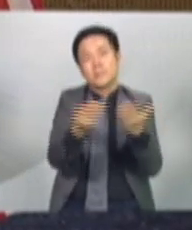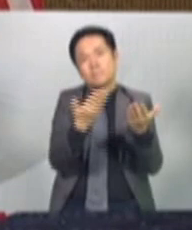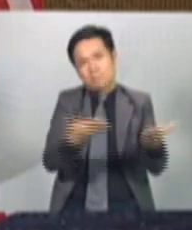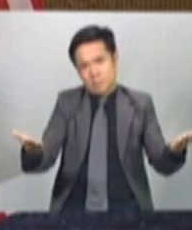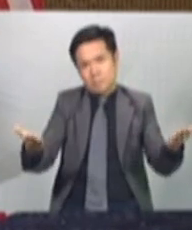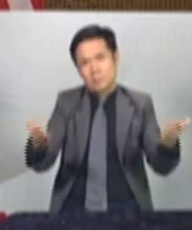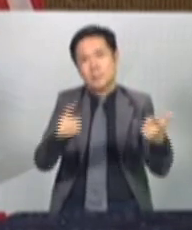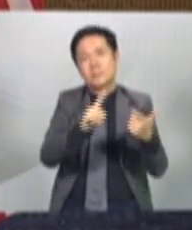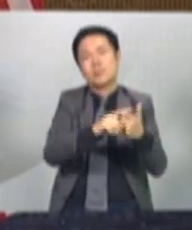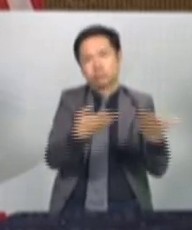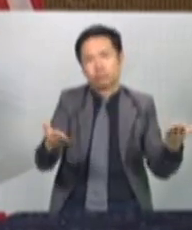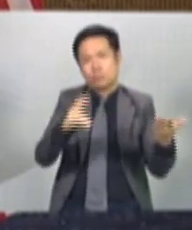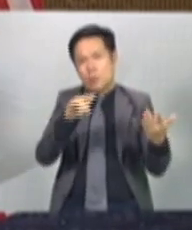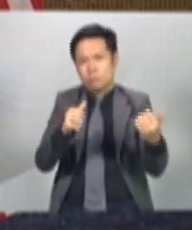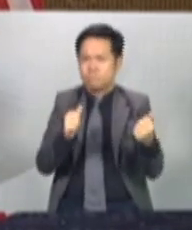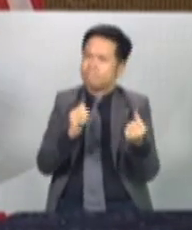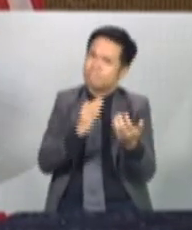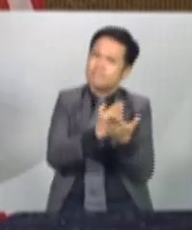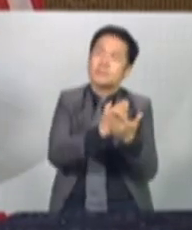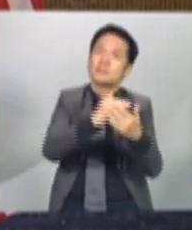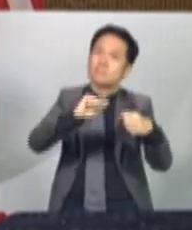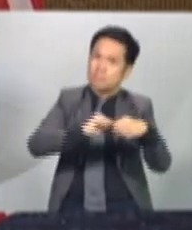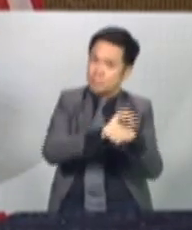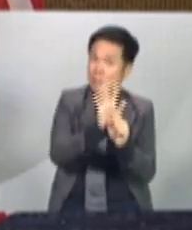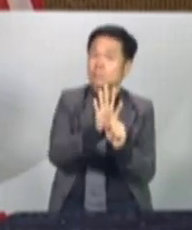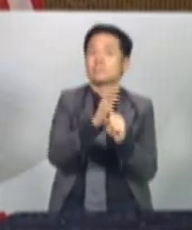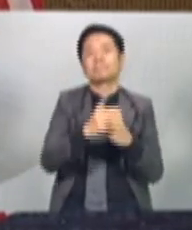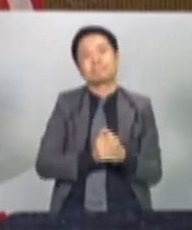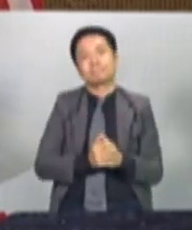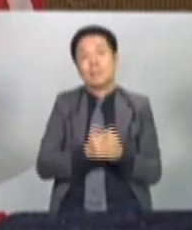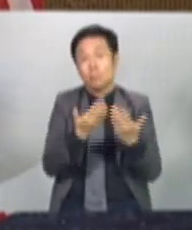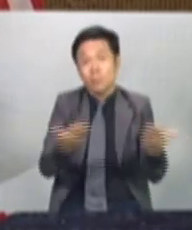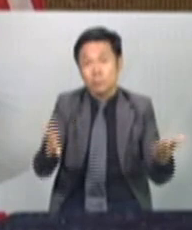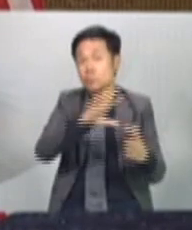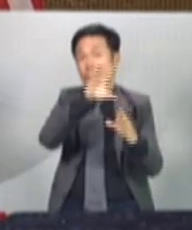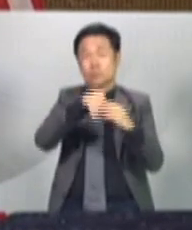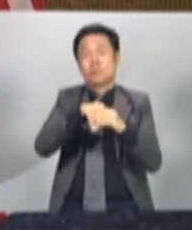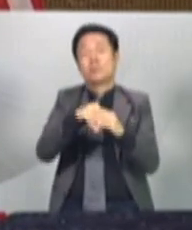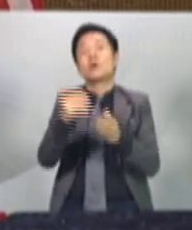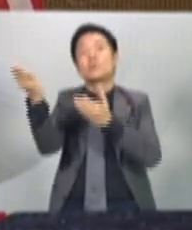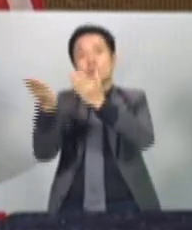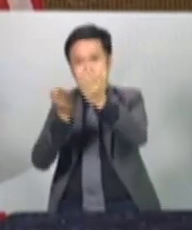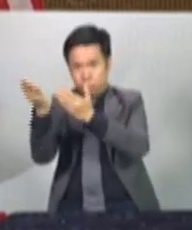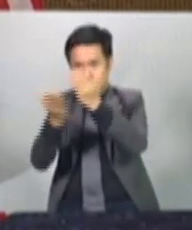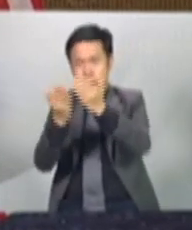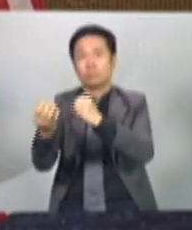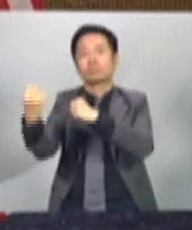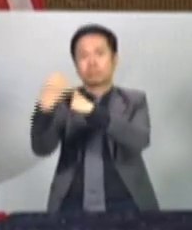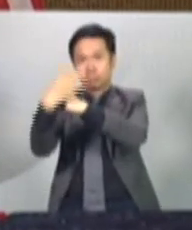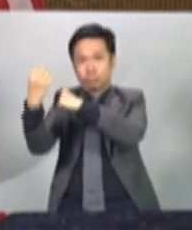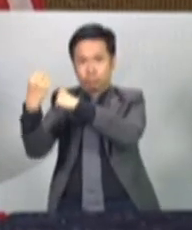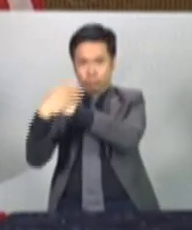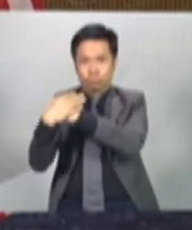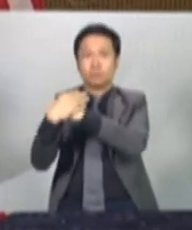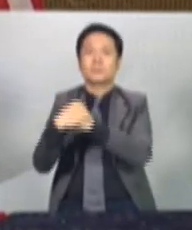pengamatan untuk memerangi qobid 19 termasuklah mendapatkan hidmat kepakaran purba than the